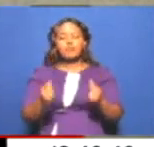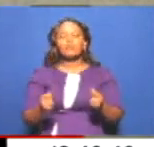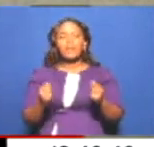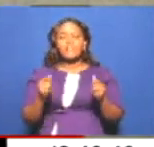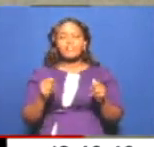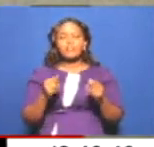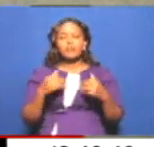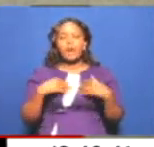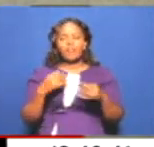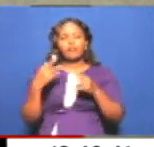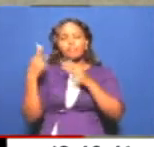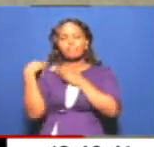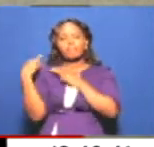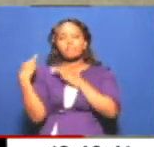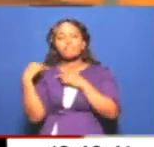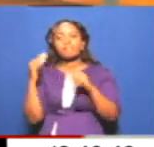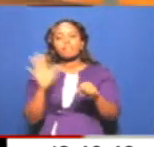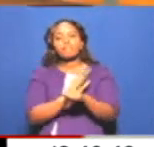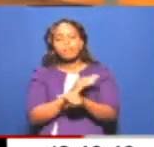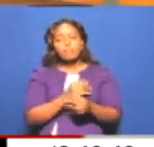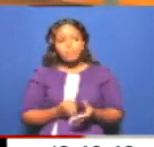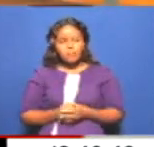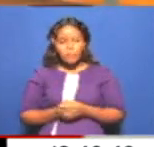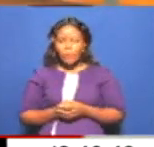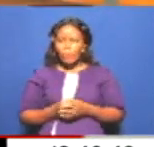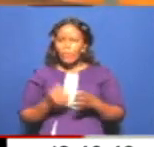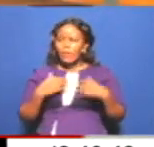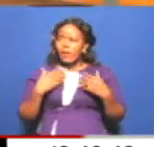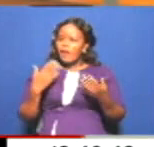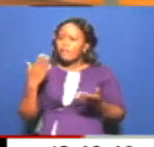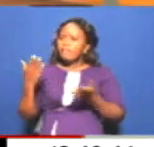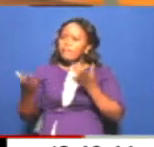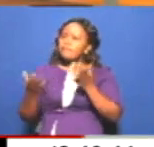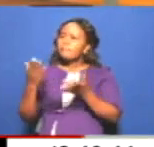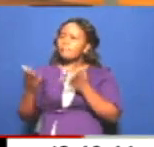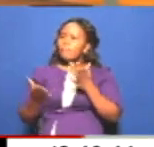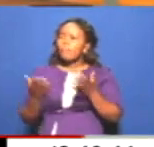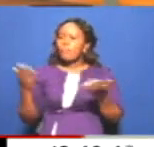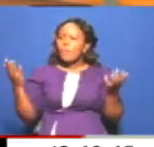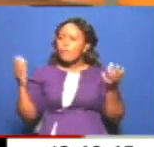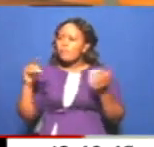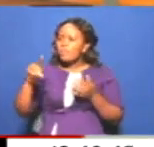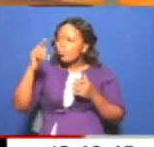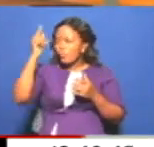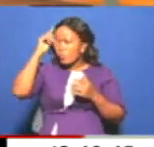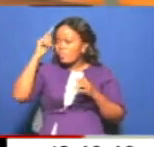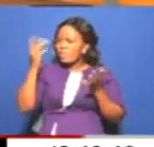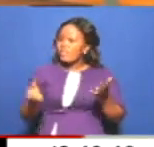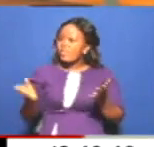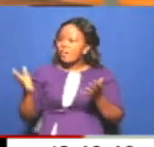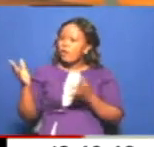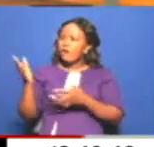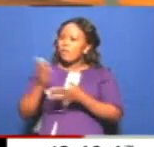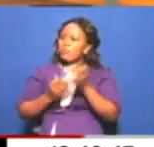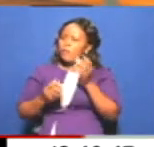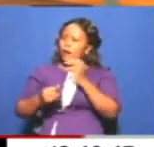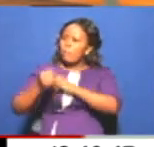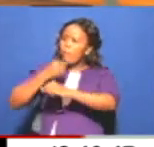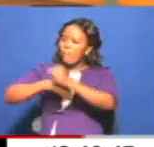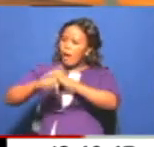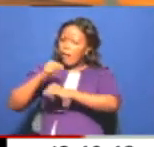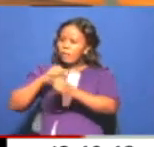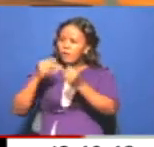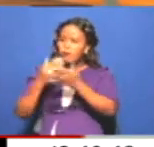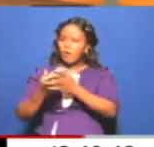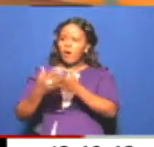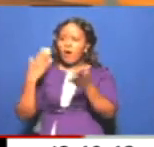kama NCIC. Kuna hatua ambazo pengine huenda kwa mtazamo wako zichukuliwe kabla uchaguzi mkuu mwaka wa mwezi